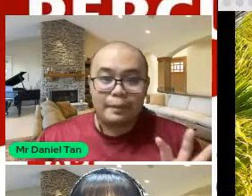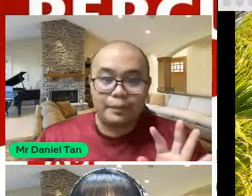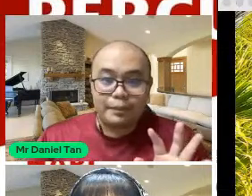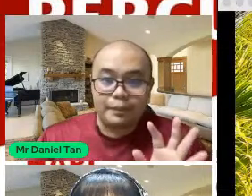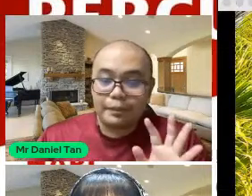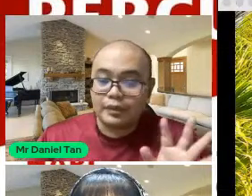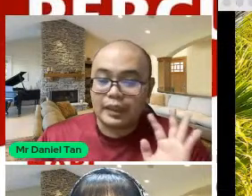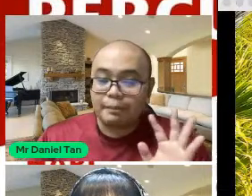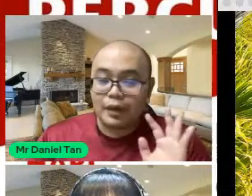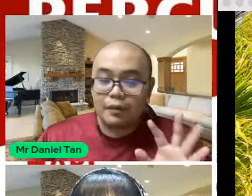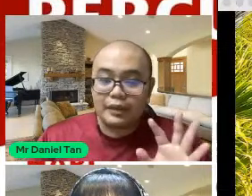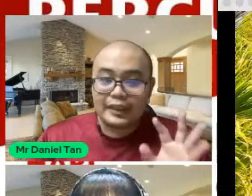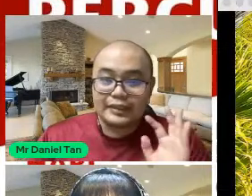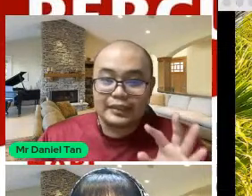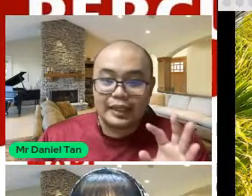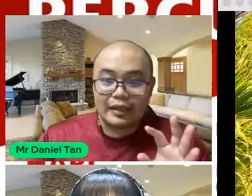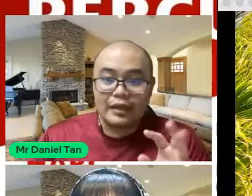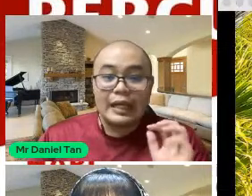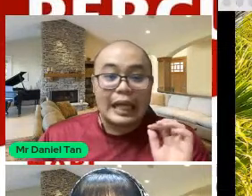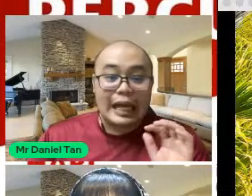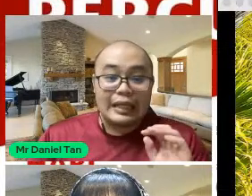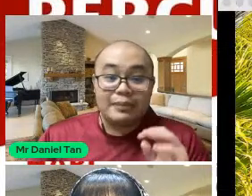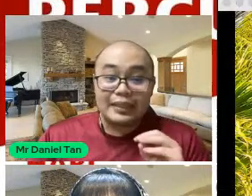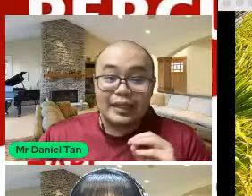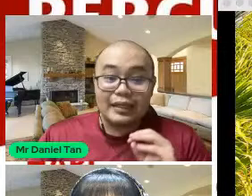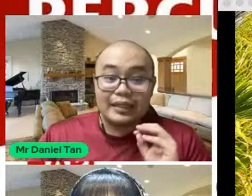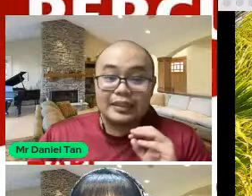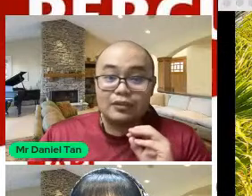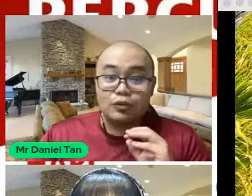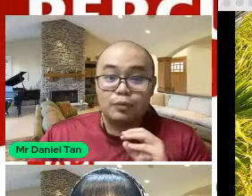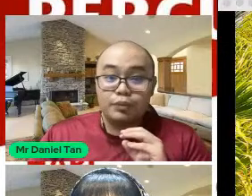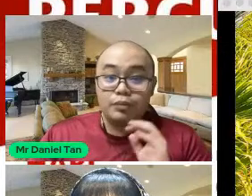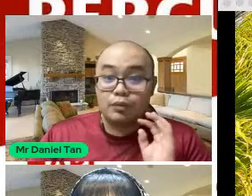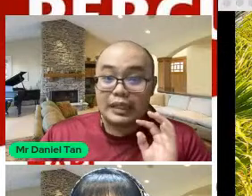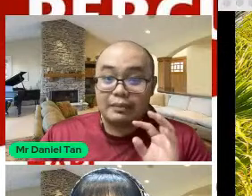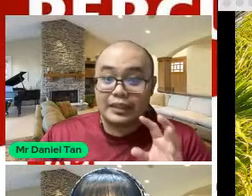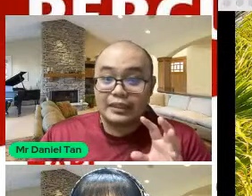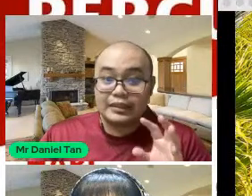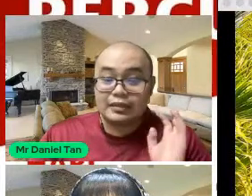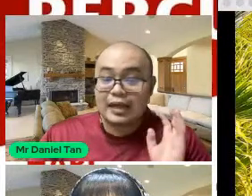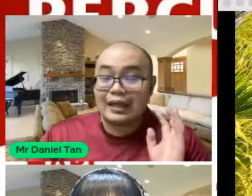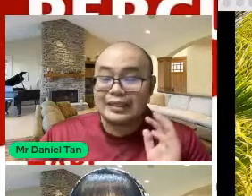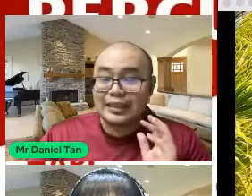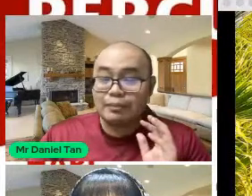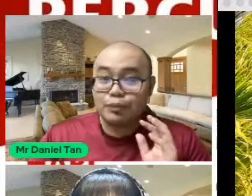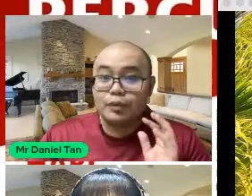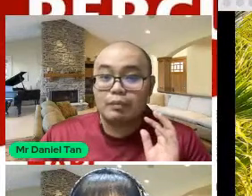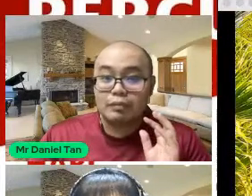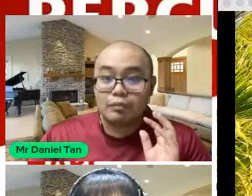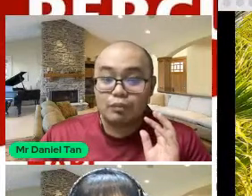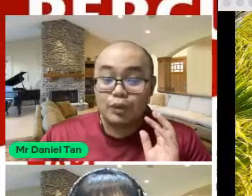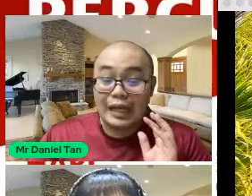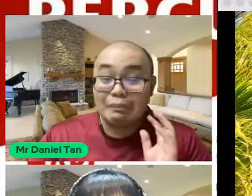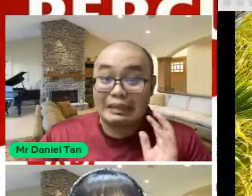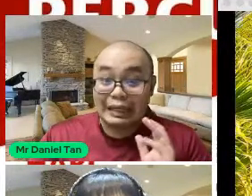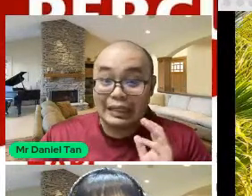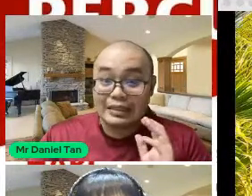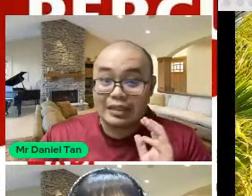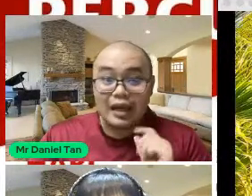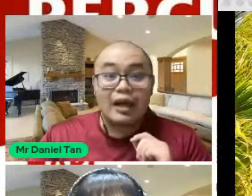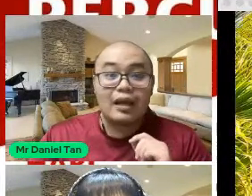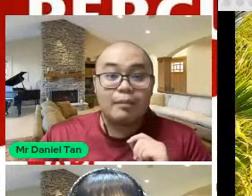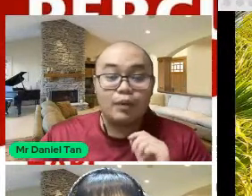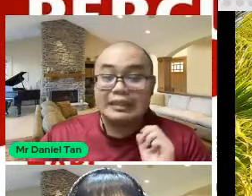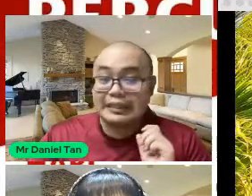tanpa peran Paul yang lain sedar ia mata Gajah itu pun mulai menitis gajah pun bola